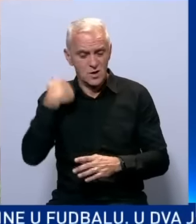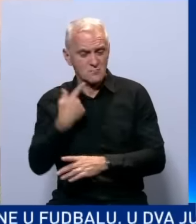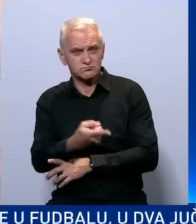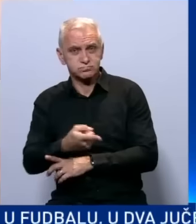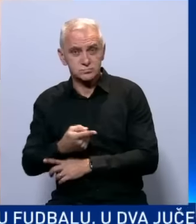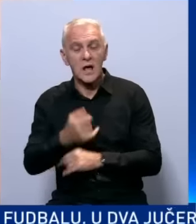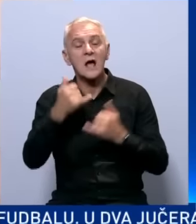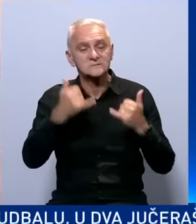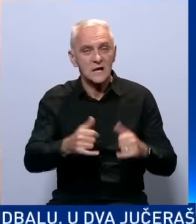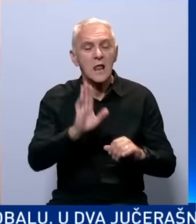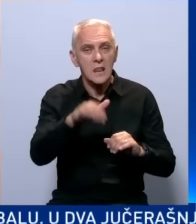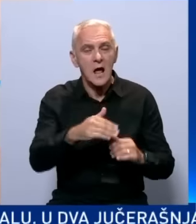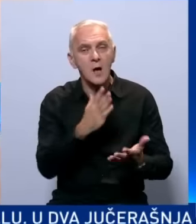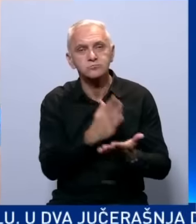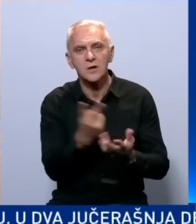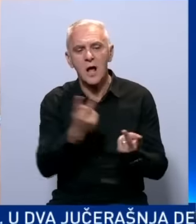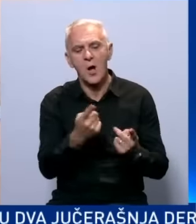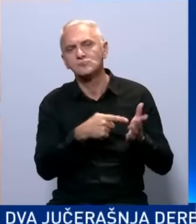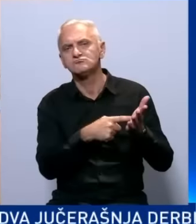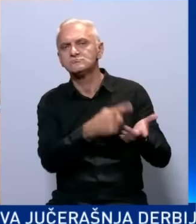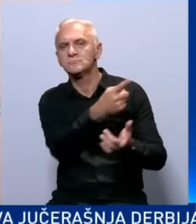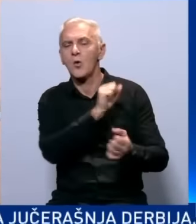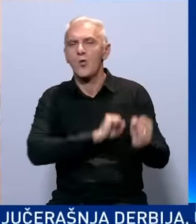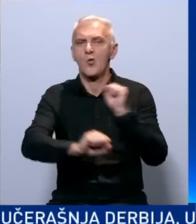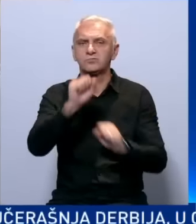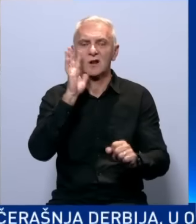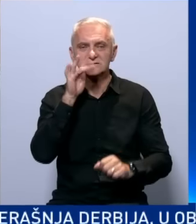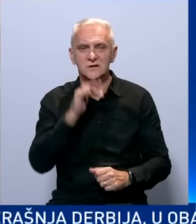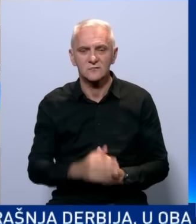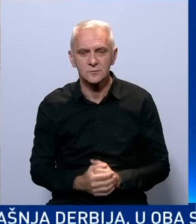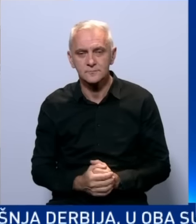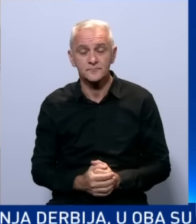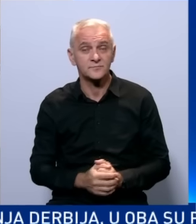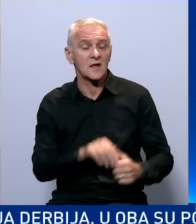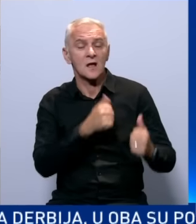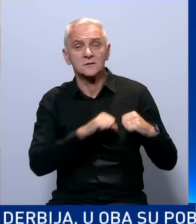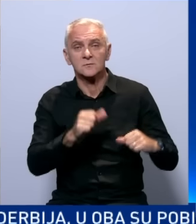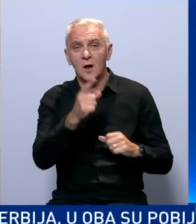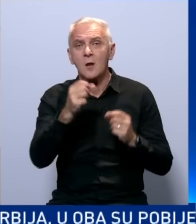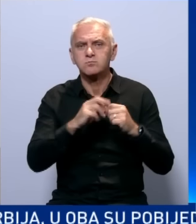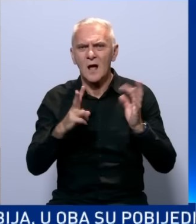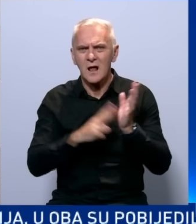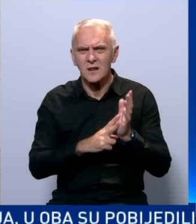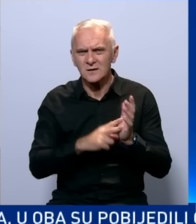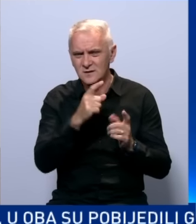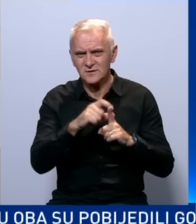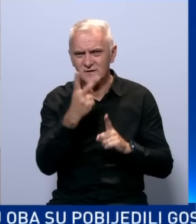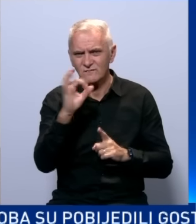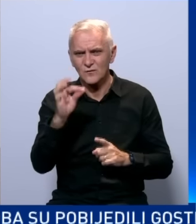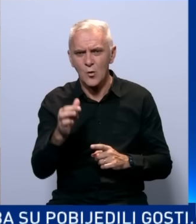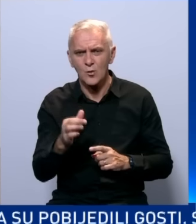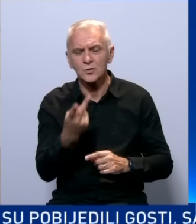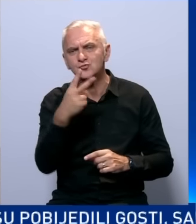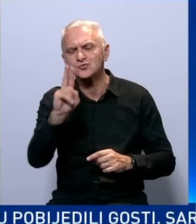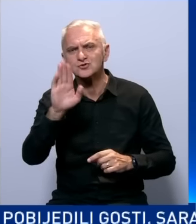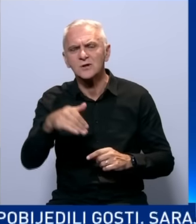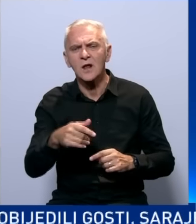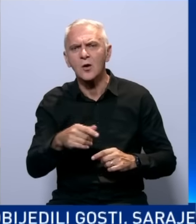budu kao simbol odbrane Sarajeva, odbrane Bosne i Hercegovine. Simbol i na Banskom dvoru, drugačiji nego originalni koji je